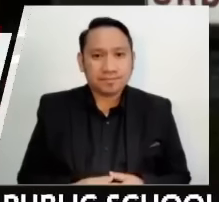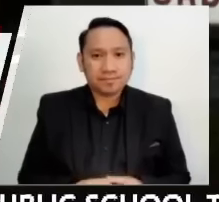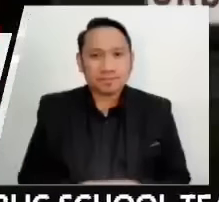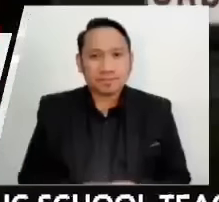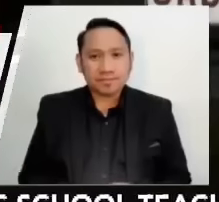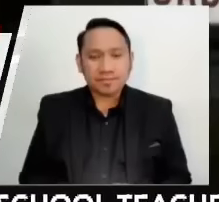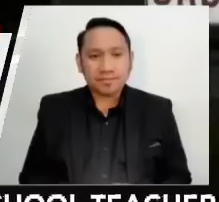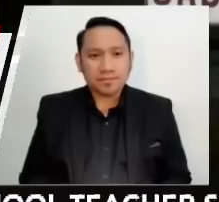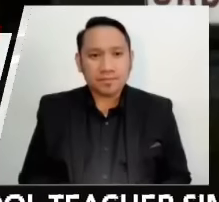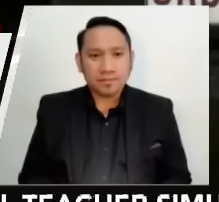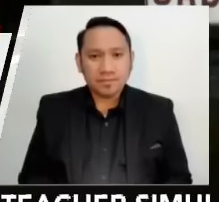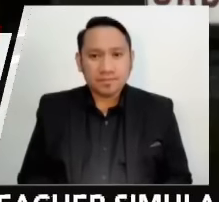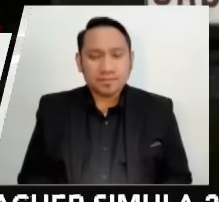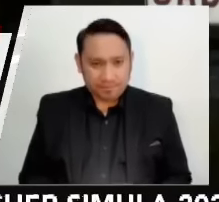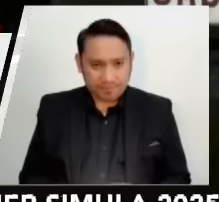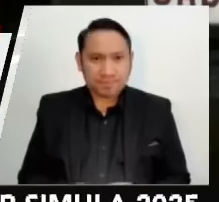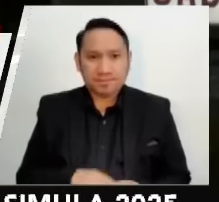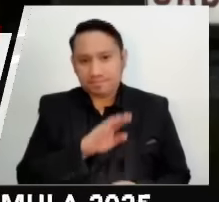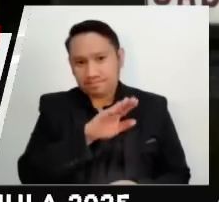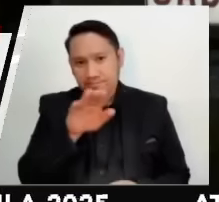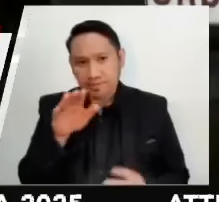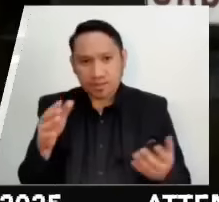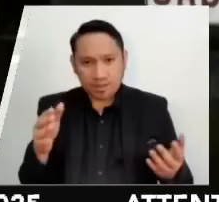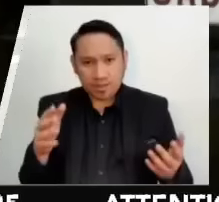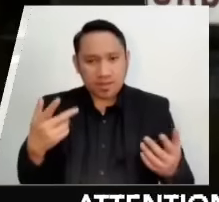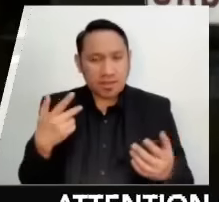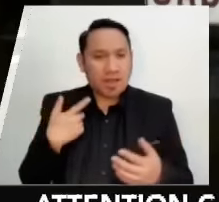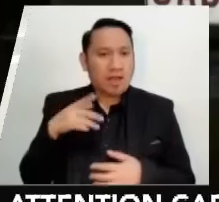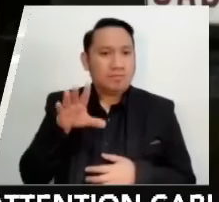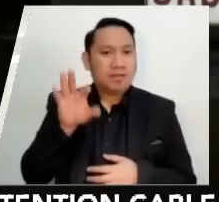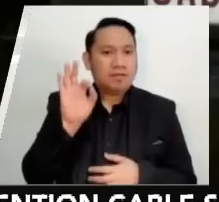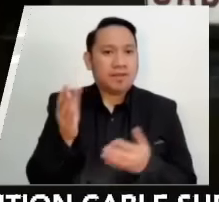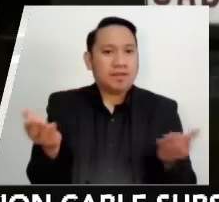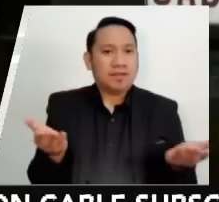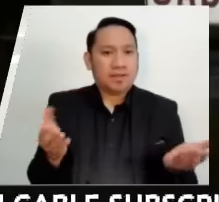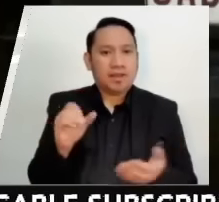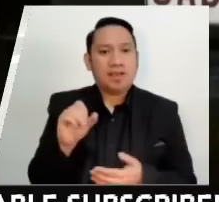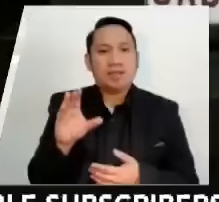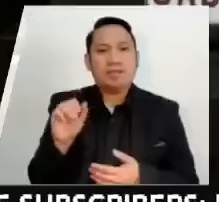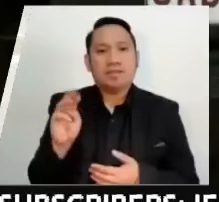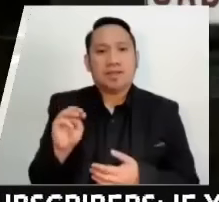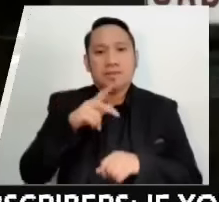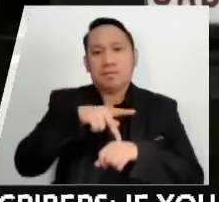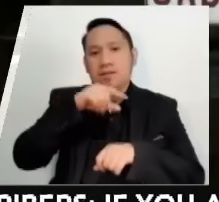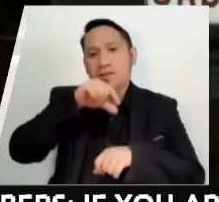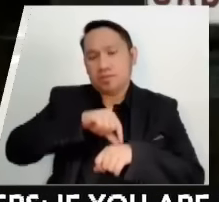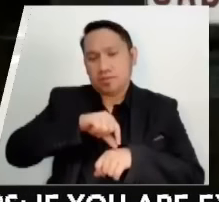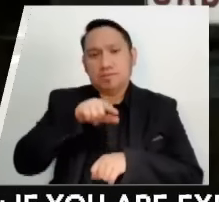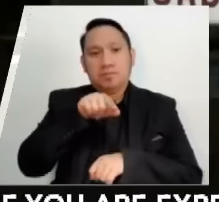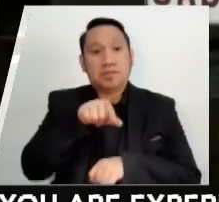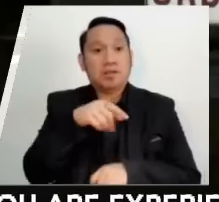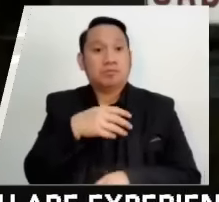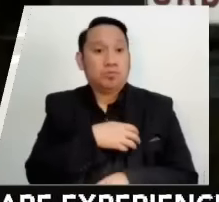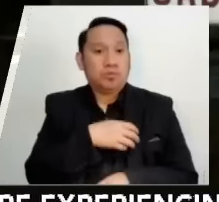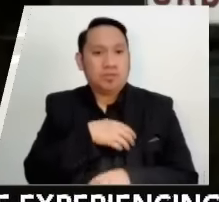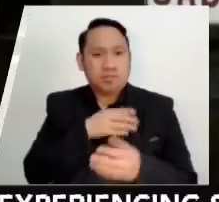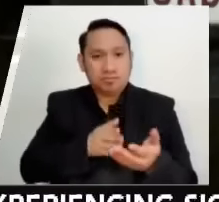baman Bistado ang isang umanong scam hub dito sa isang gusali sa parañque matapos itong i-raid ng mga autoridad bitbit ang